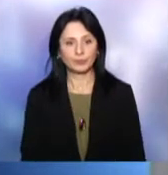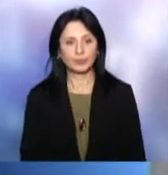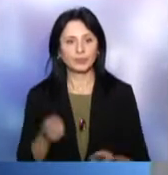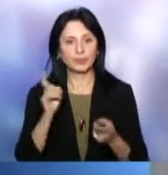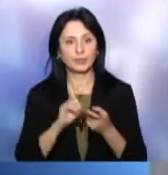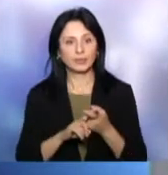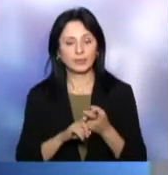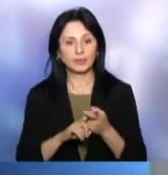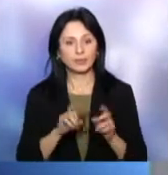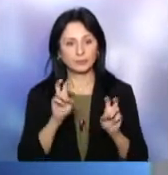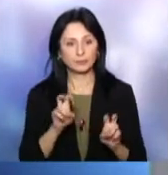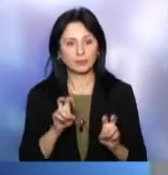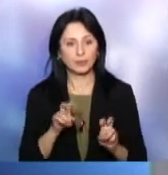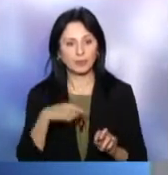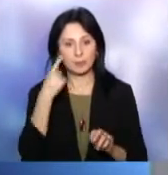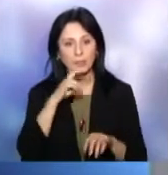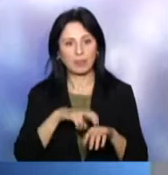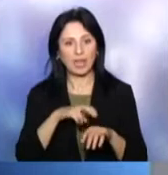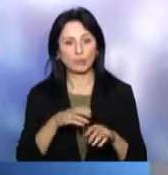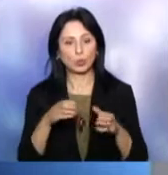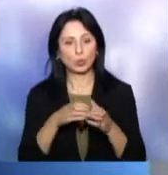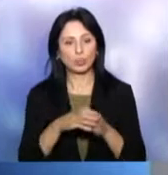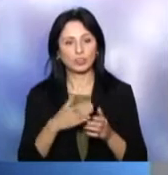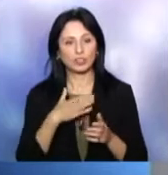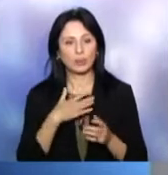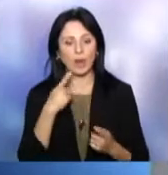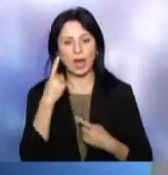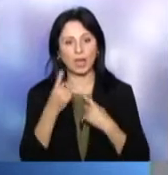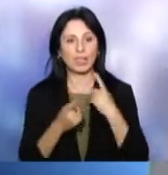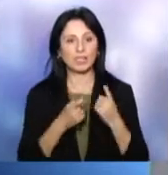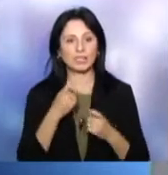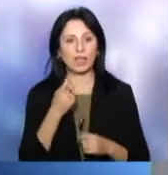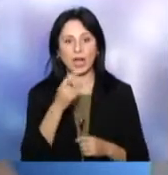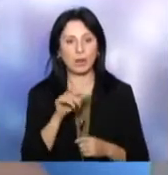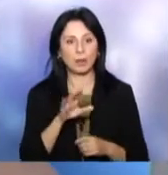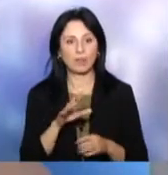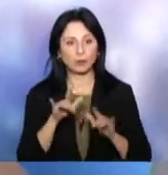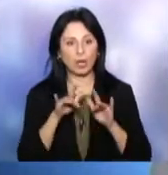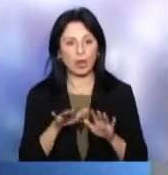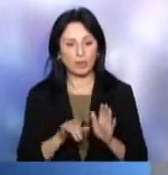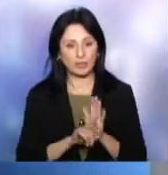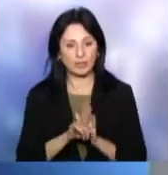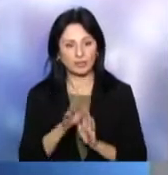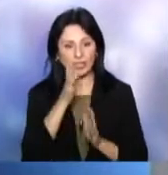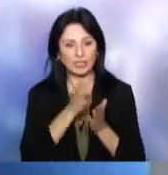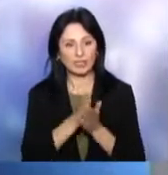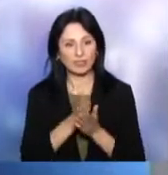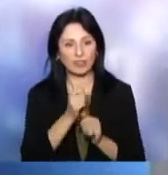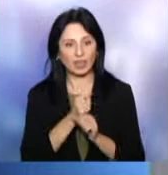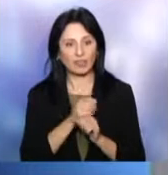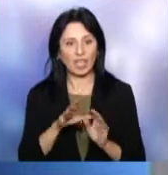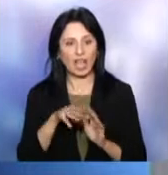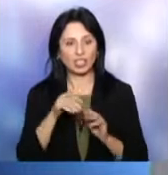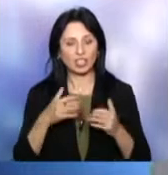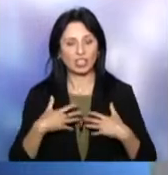უკავშირდება რუბრიკას „პირადი ექიმის გუნდი“. ანუ ჩვენმა გადაცემამ არა მარტო კამპანია წამოიწყო მრავალი წლის წინ, აირჩიე